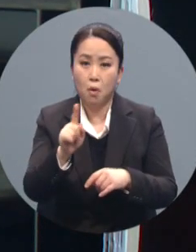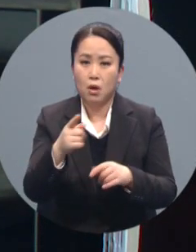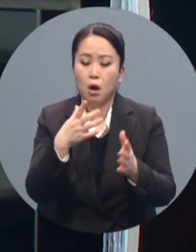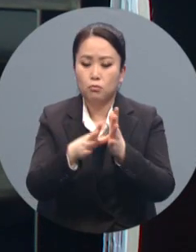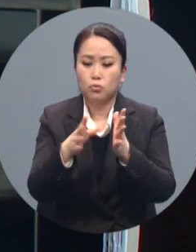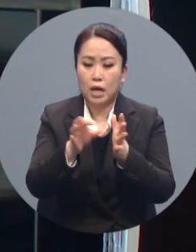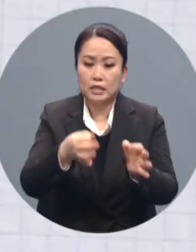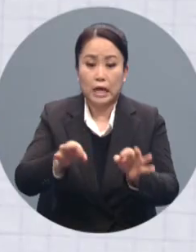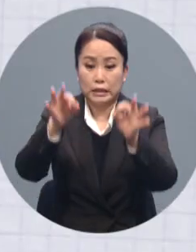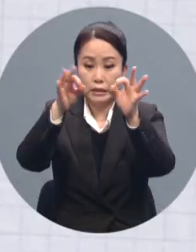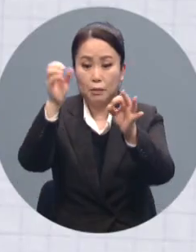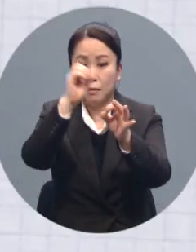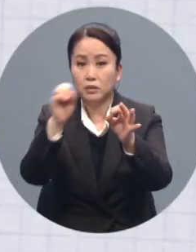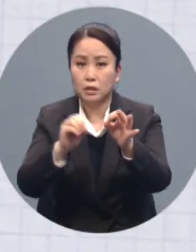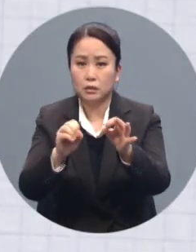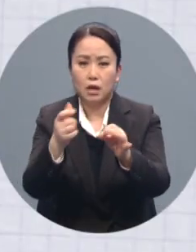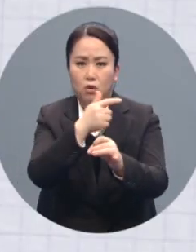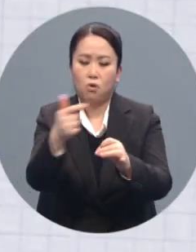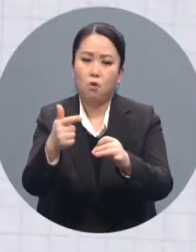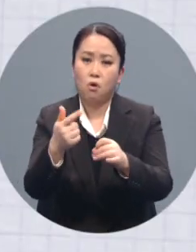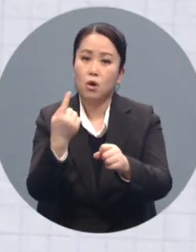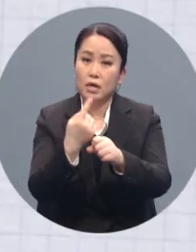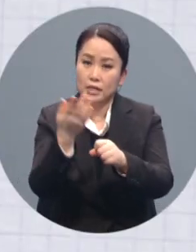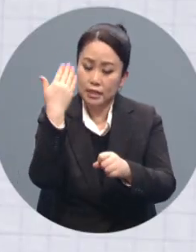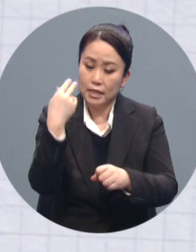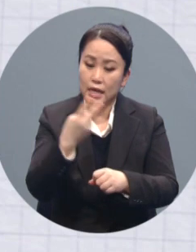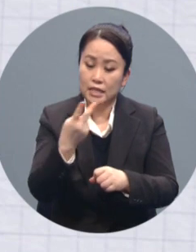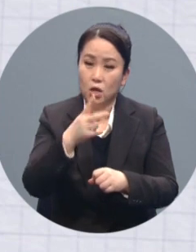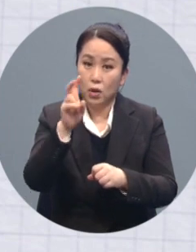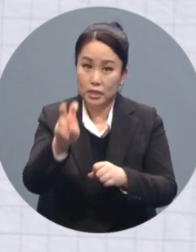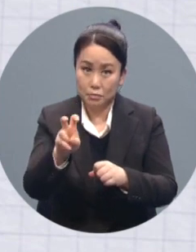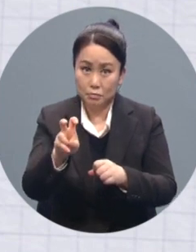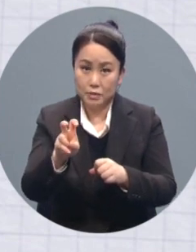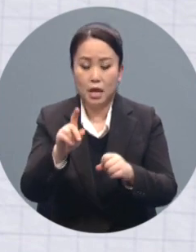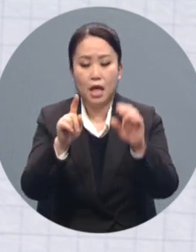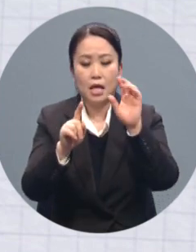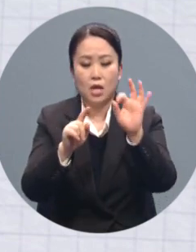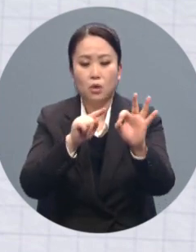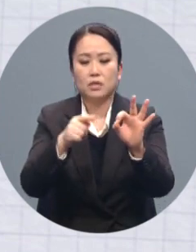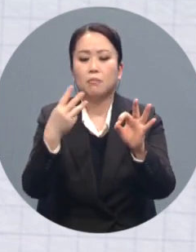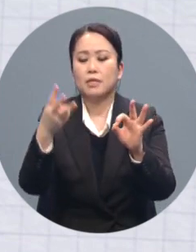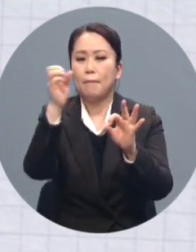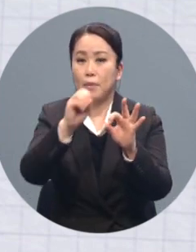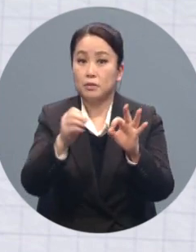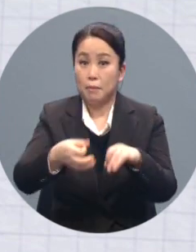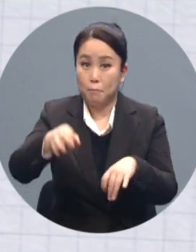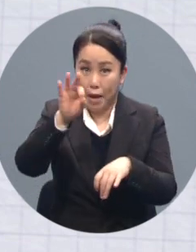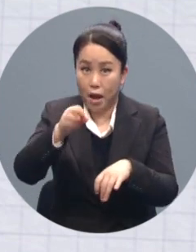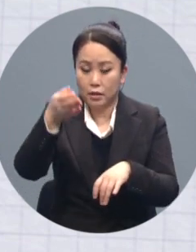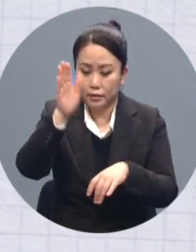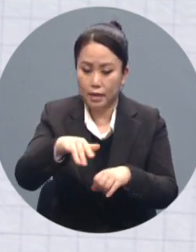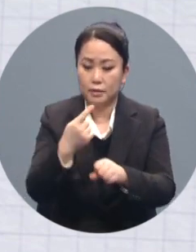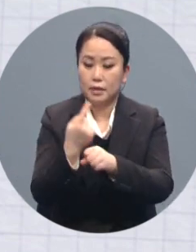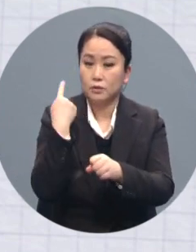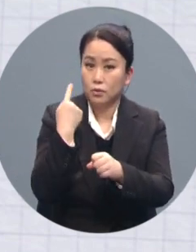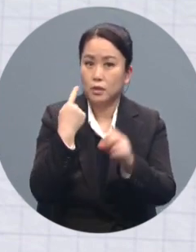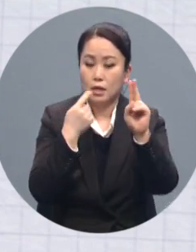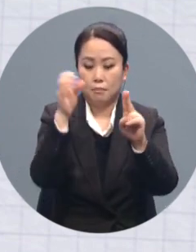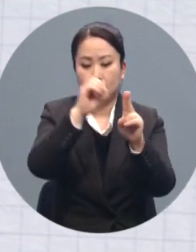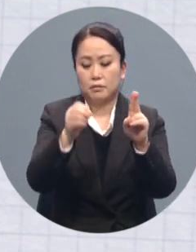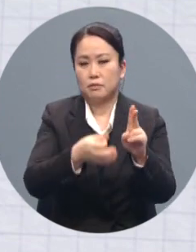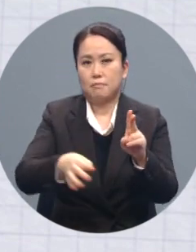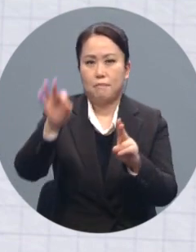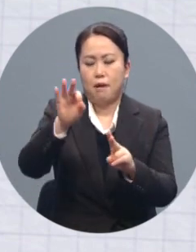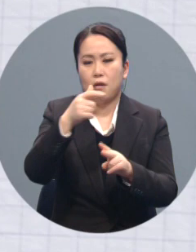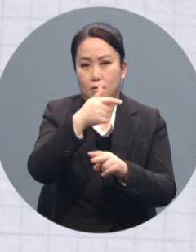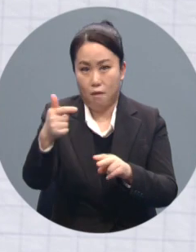있다는 점입니다. 지난 2020년 1분기 0.3%였던 소비자 물가 지수는 지난해 들어 2%로